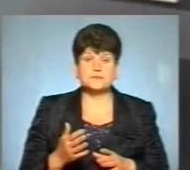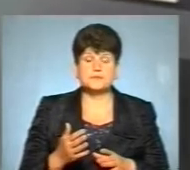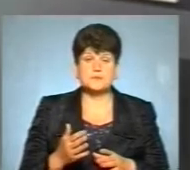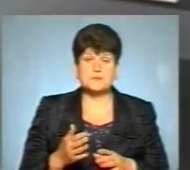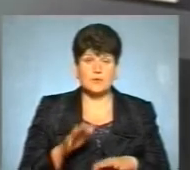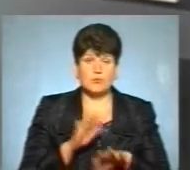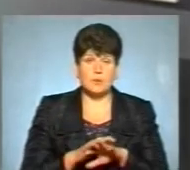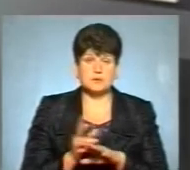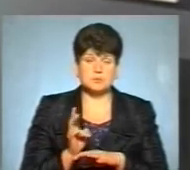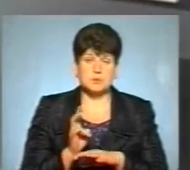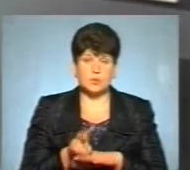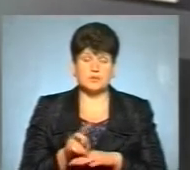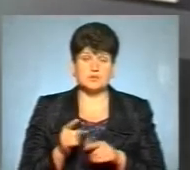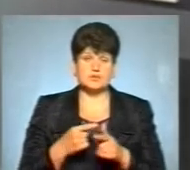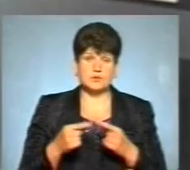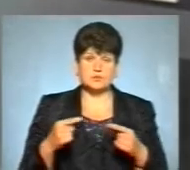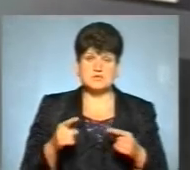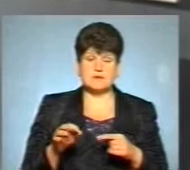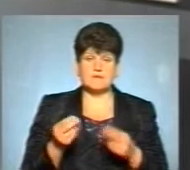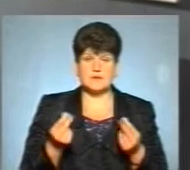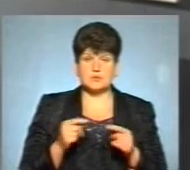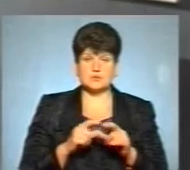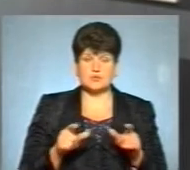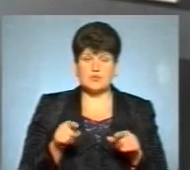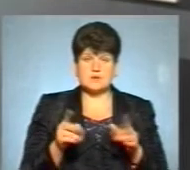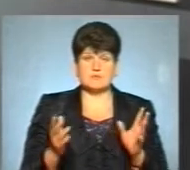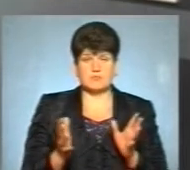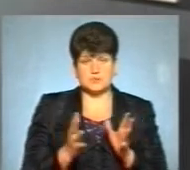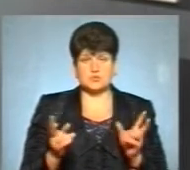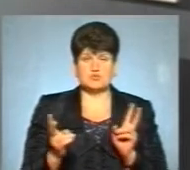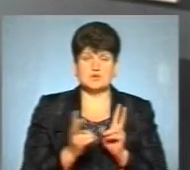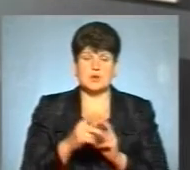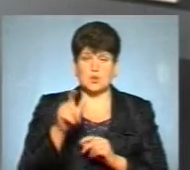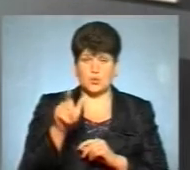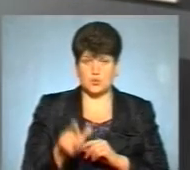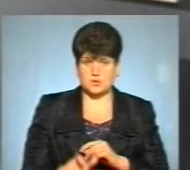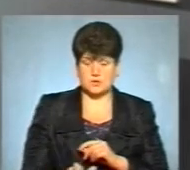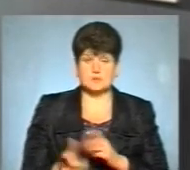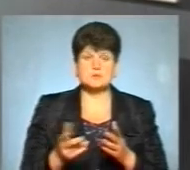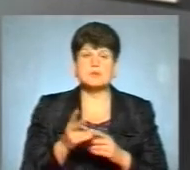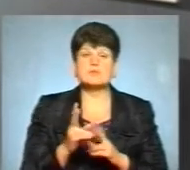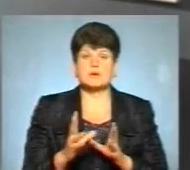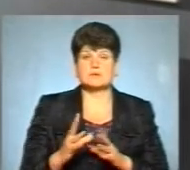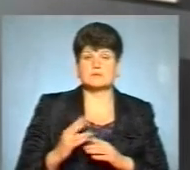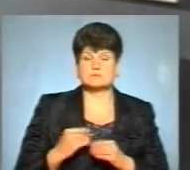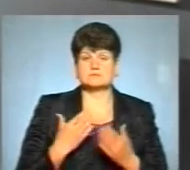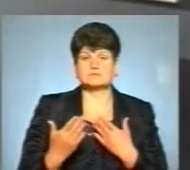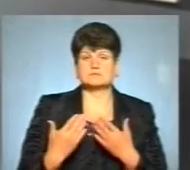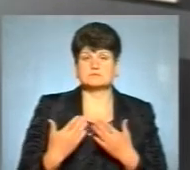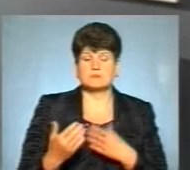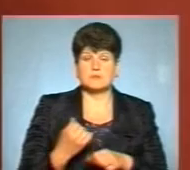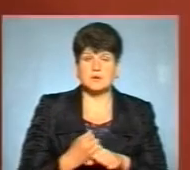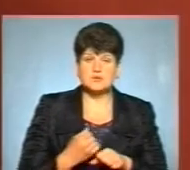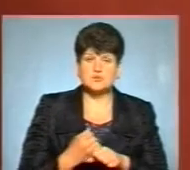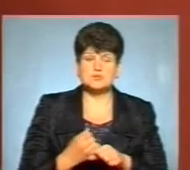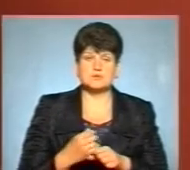банк приходите, чи в будь-яку фінансову установу, вас в більшості зустрічає людина, з яким ви працюєте, знову ж таки, чи в фронт-офісі,